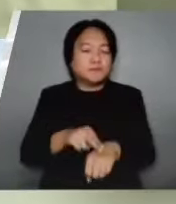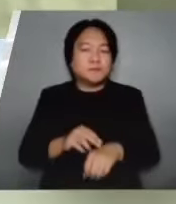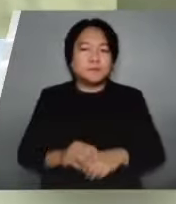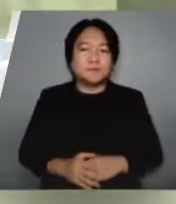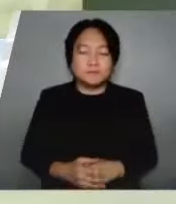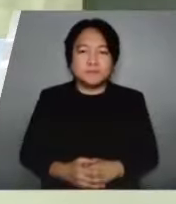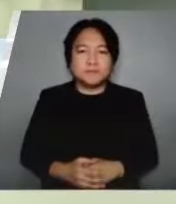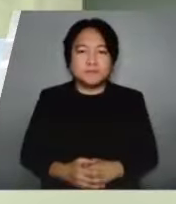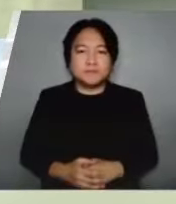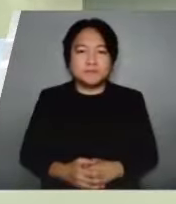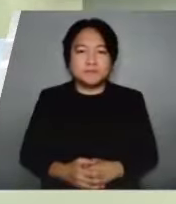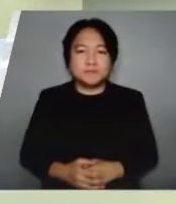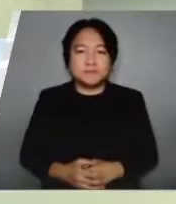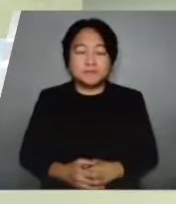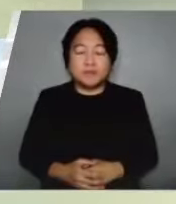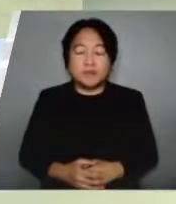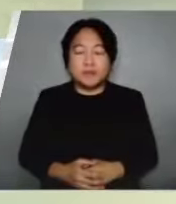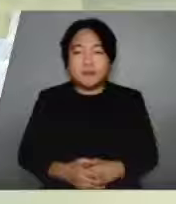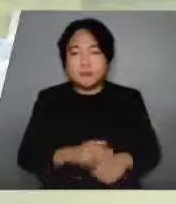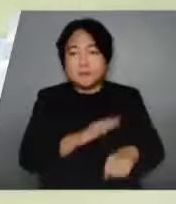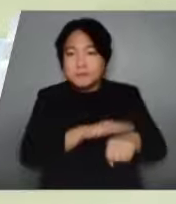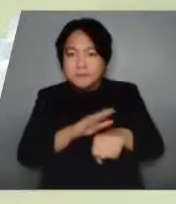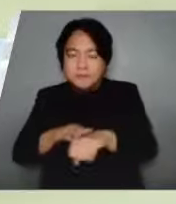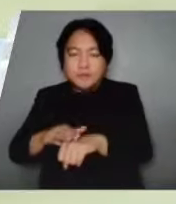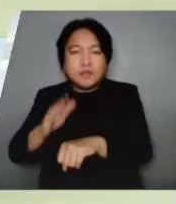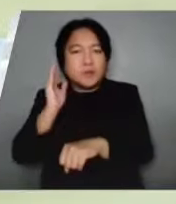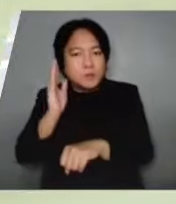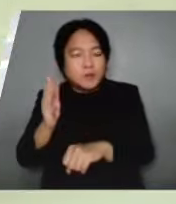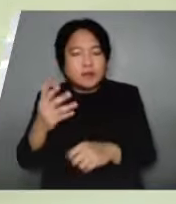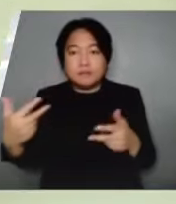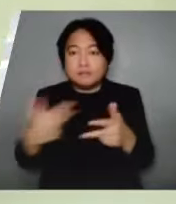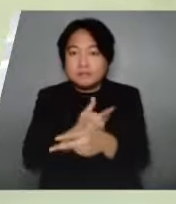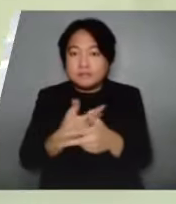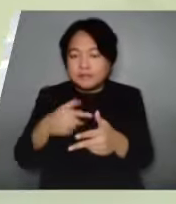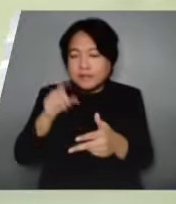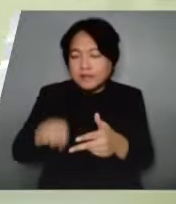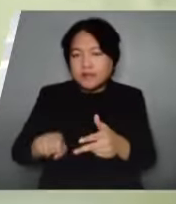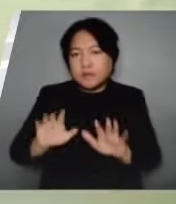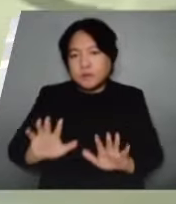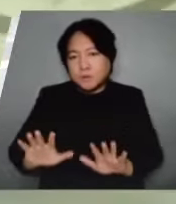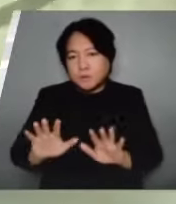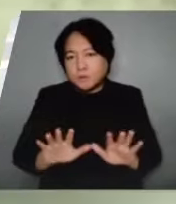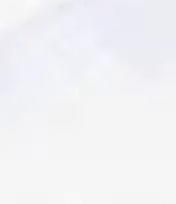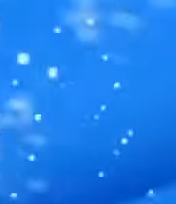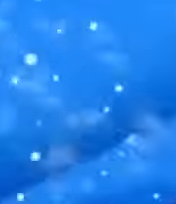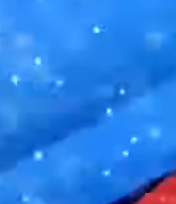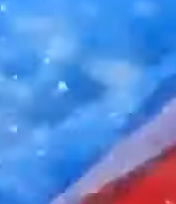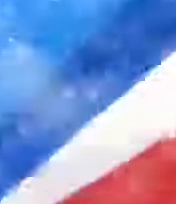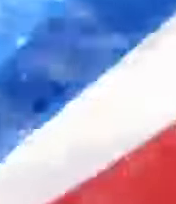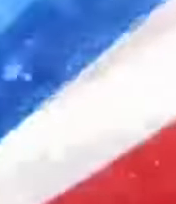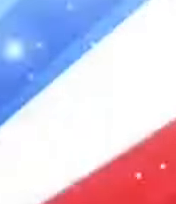raw sila ng mga paalala para magbagal ang mga motorista kung saan dumaraan ang mga unggoy.